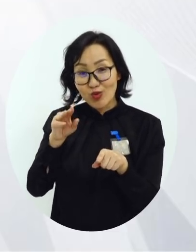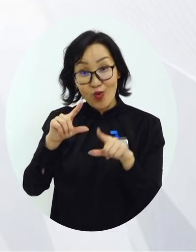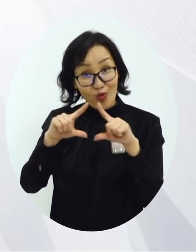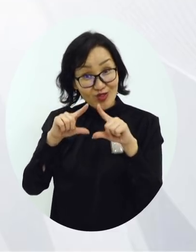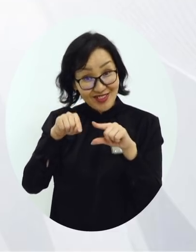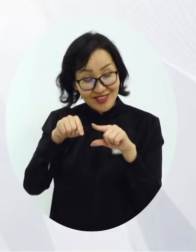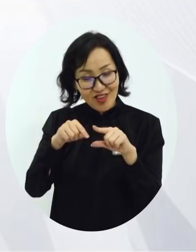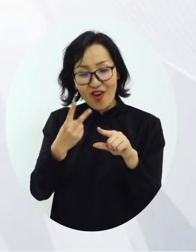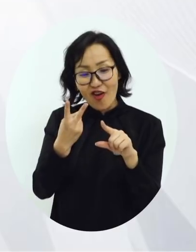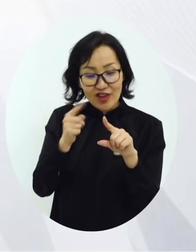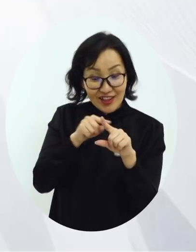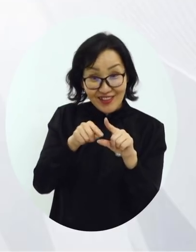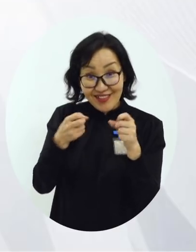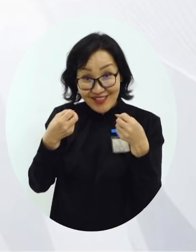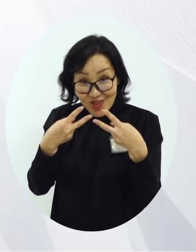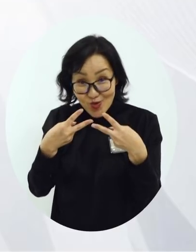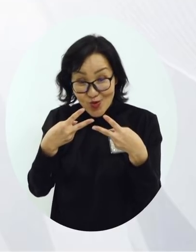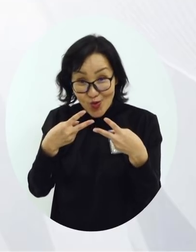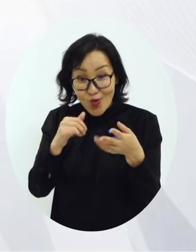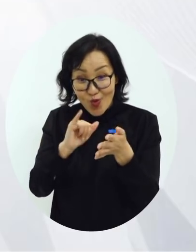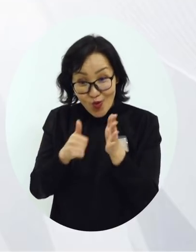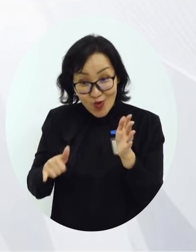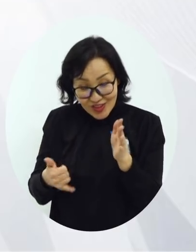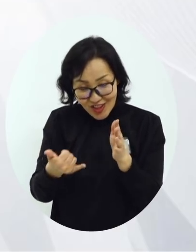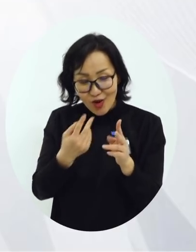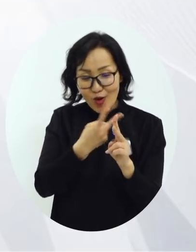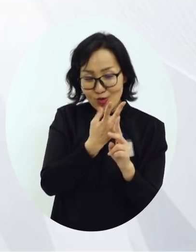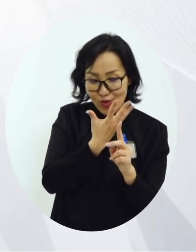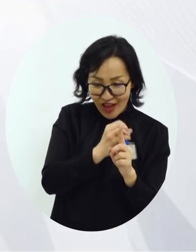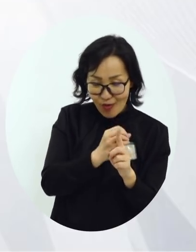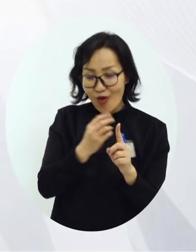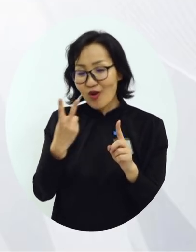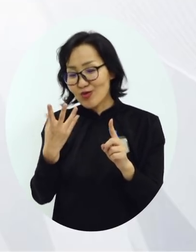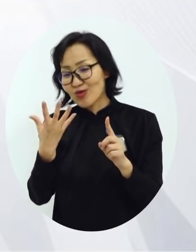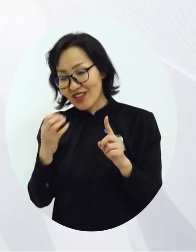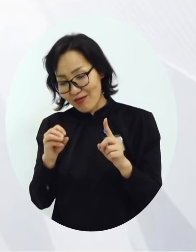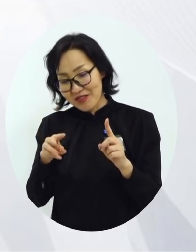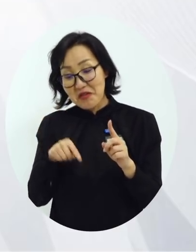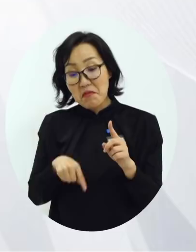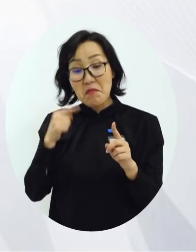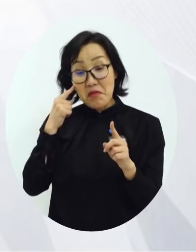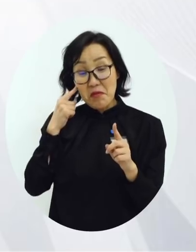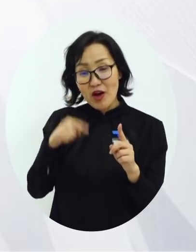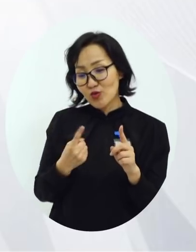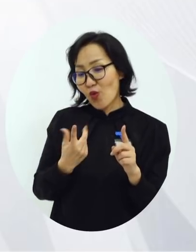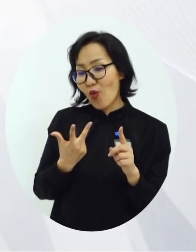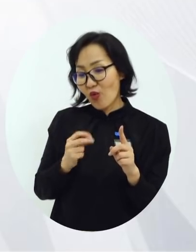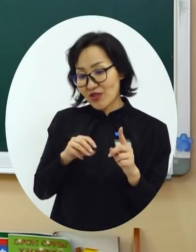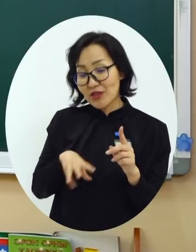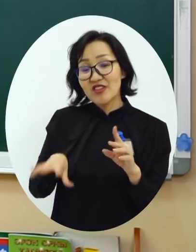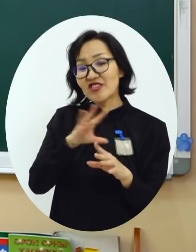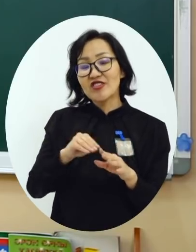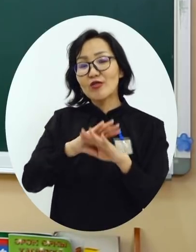ямар байдгийг? Тэнцүү байдаг учраас 250 250 мэдрэгдсэн тал нь 130.